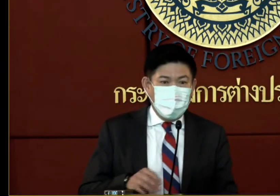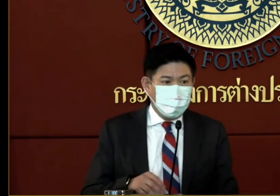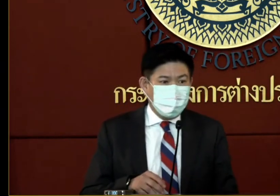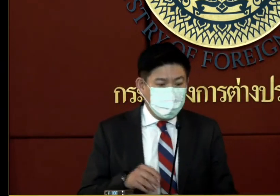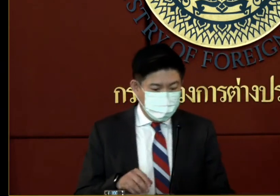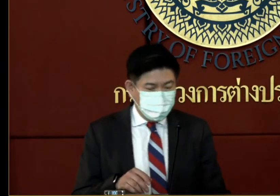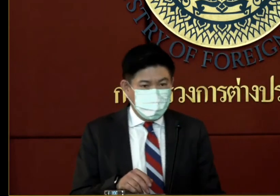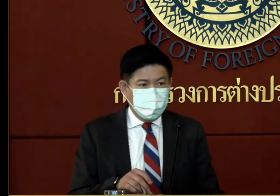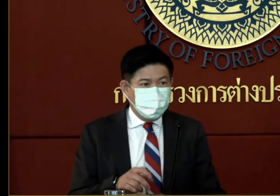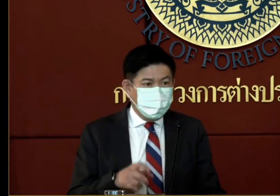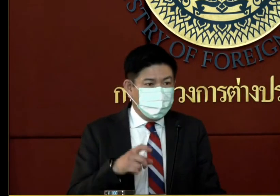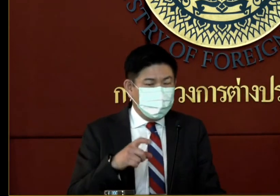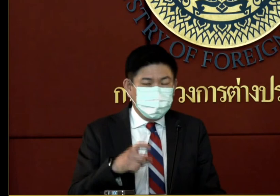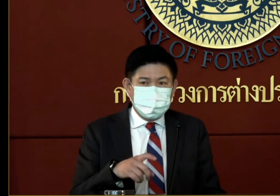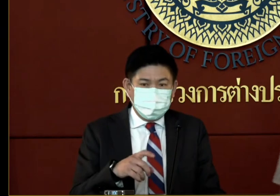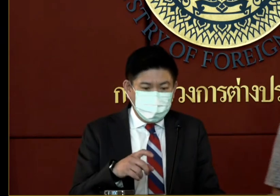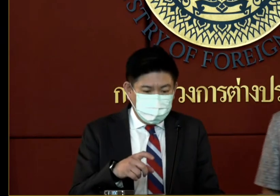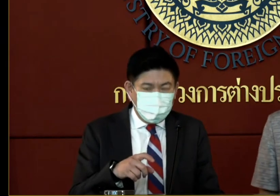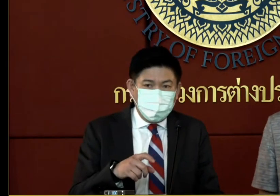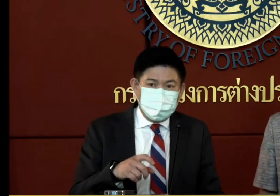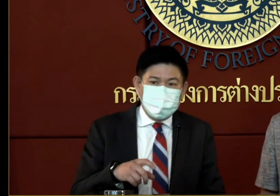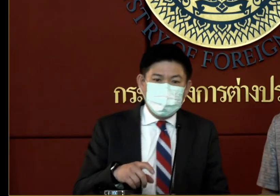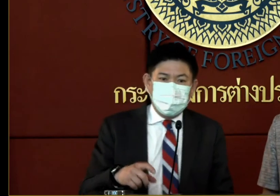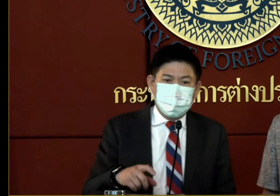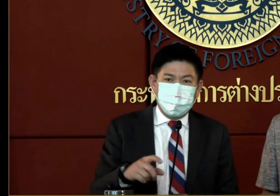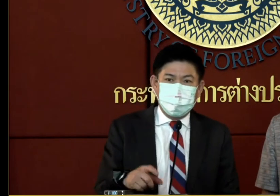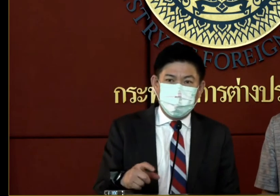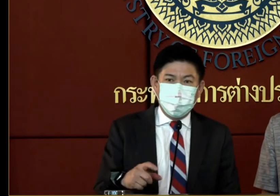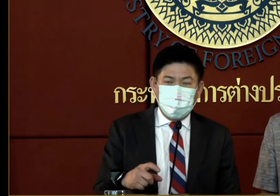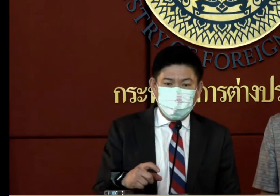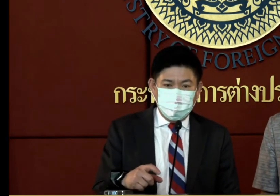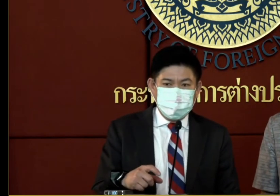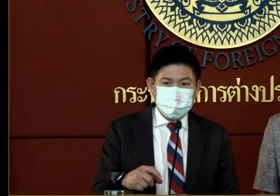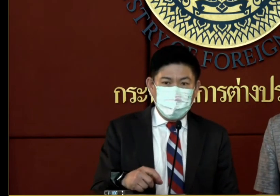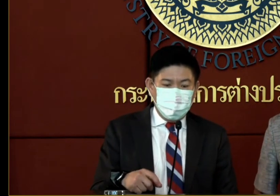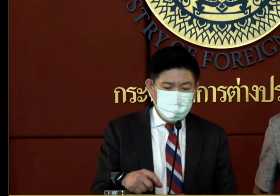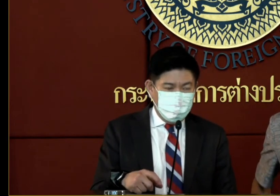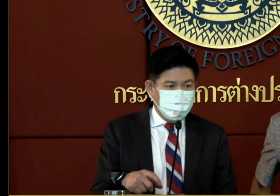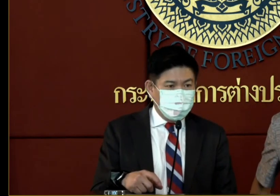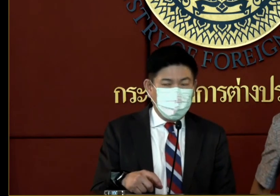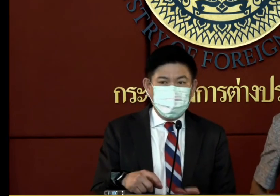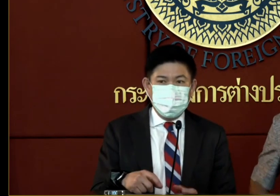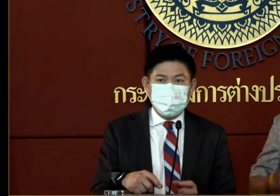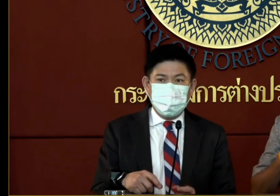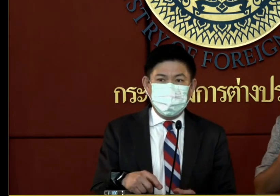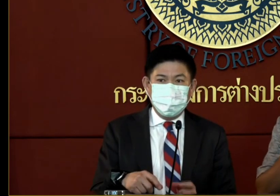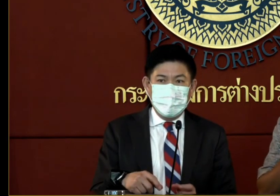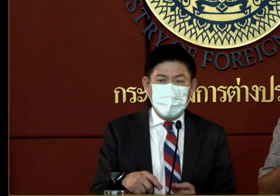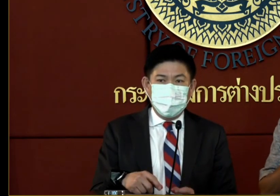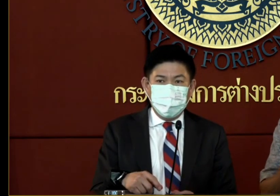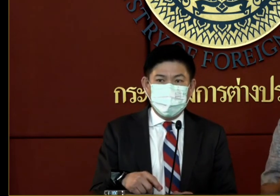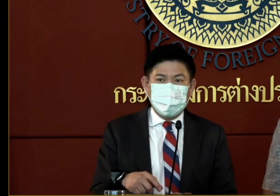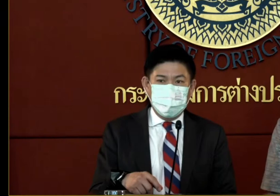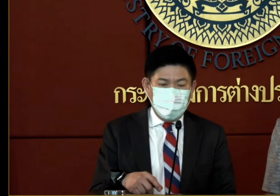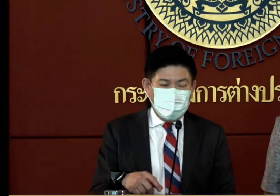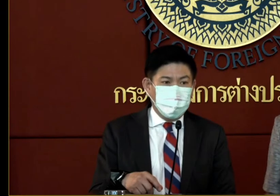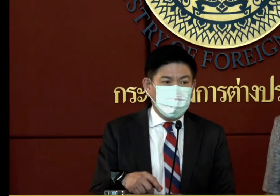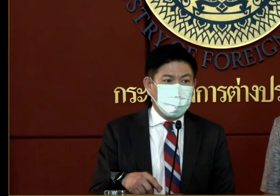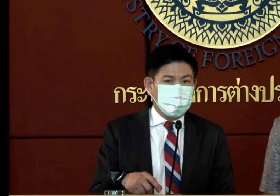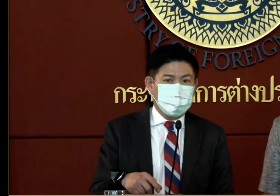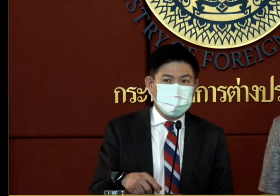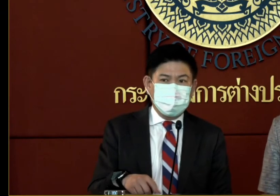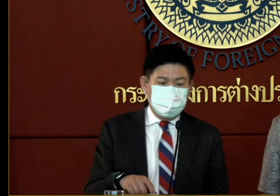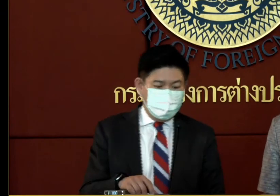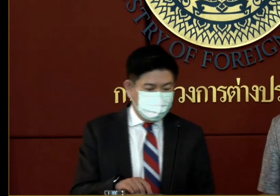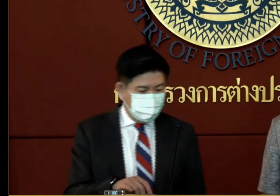หมอพร้อมอ่านได้นะครับโดยจะต้องครอป QR code ใส่ลงไปในช่องที่สำหรับอัปโหล